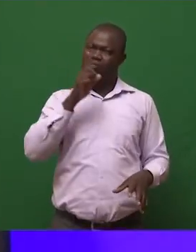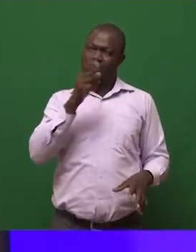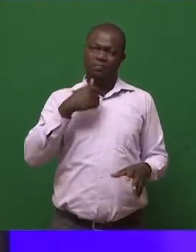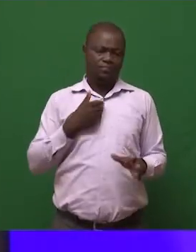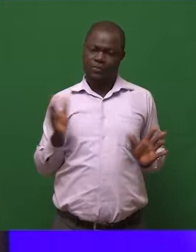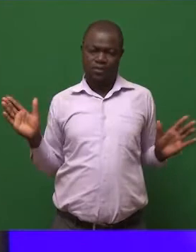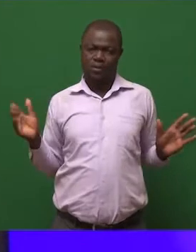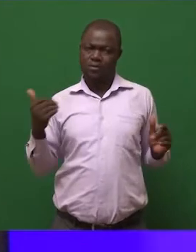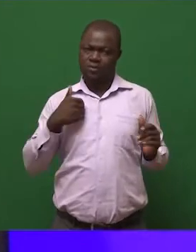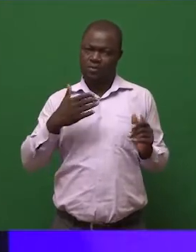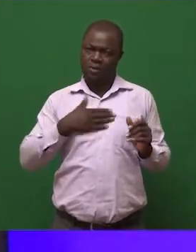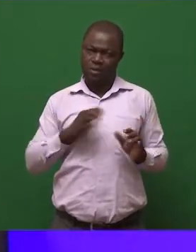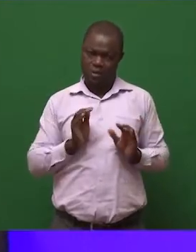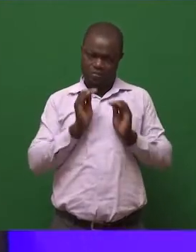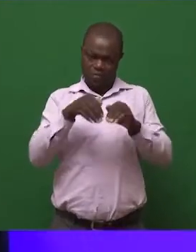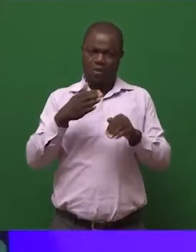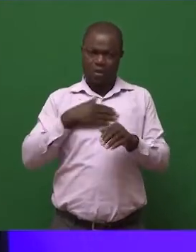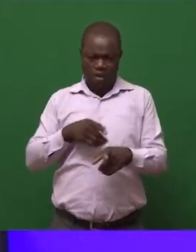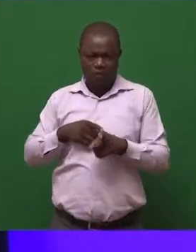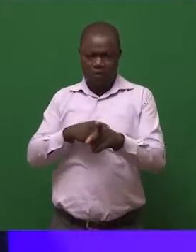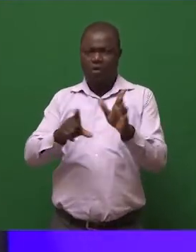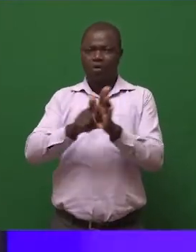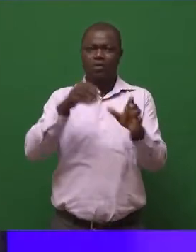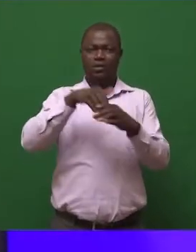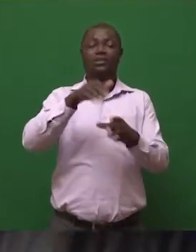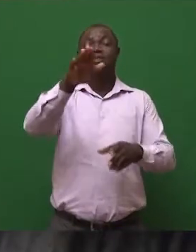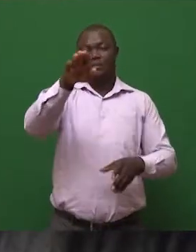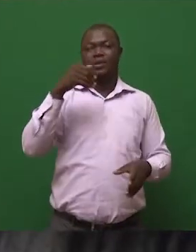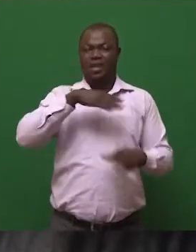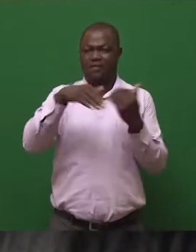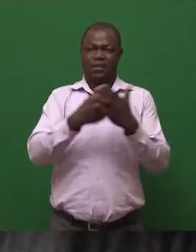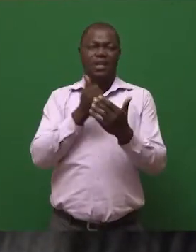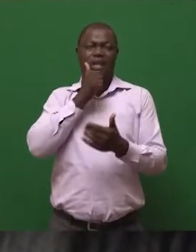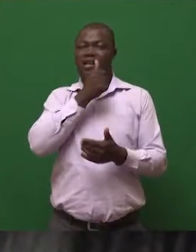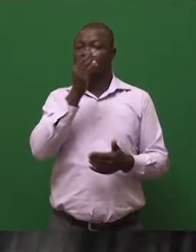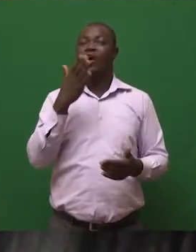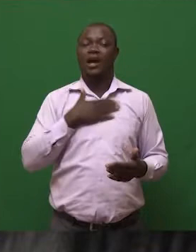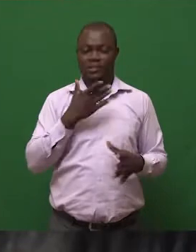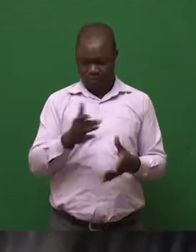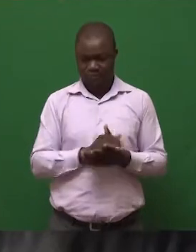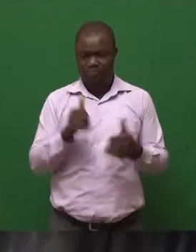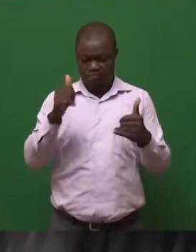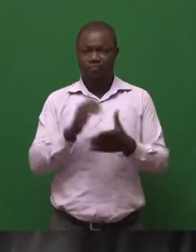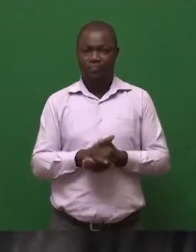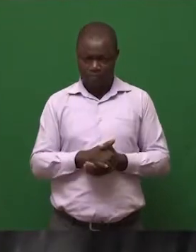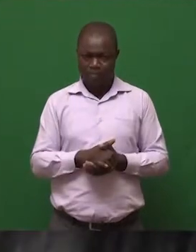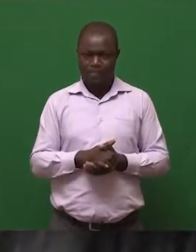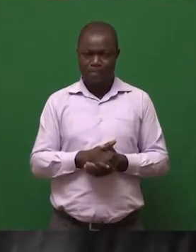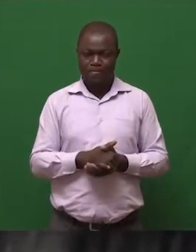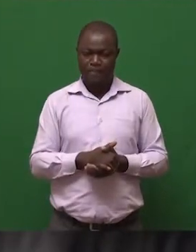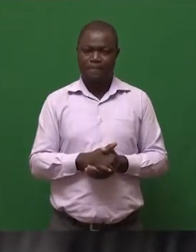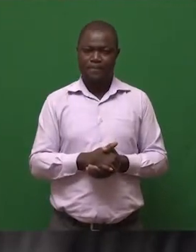ita sarudzo yekuti inini ndinopinda ndichitedzana mutemo wemuzimbabwe ndokuti zvinhu zvitifambe mashoko makukuta ari kutaurwa nai